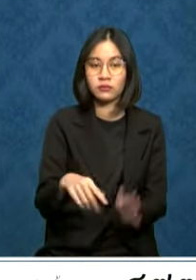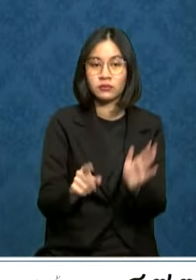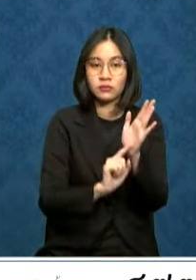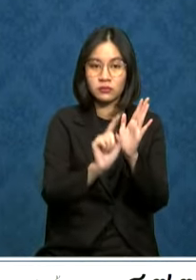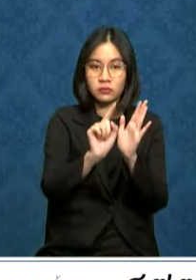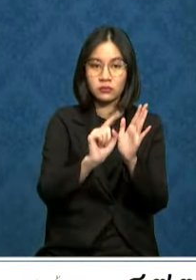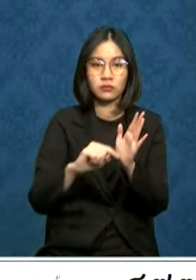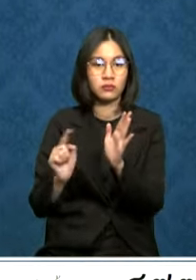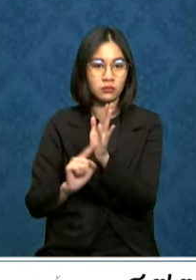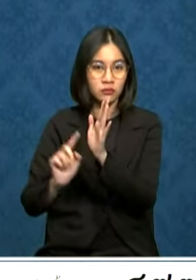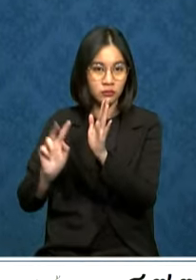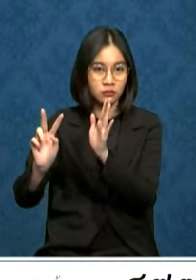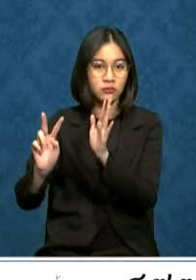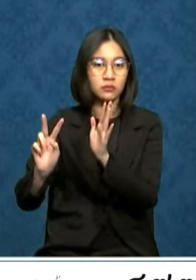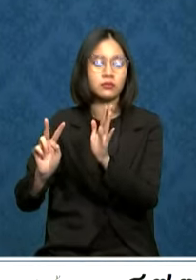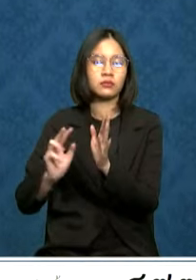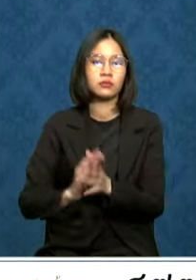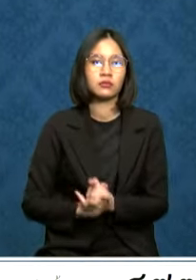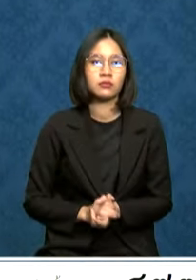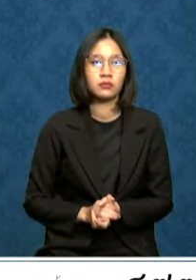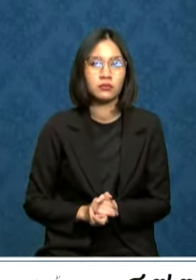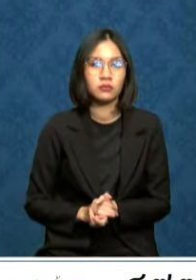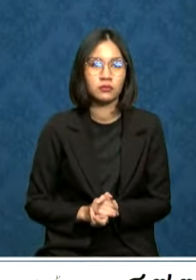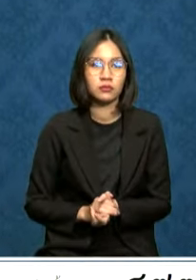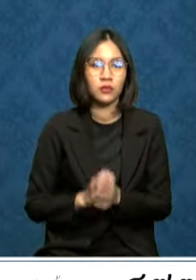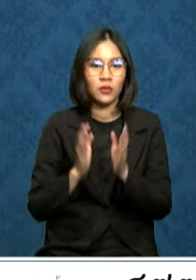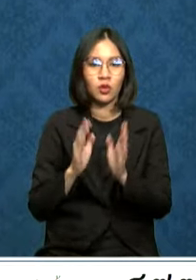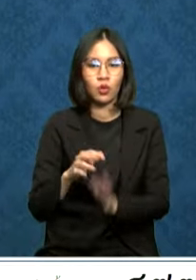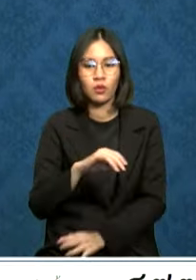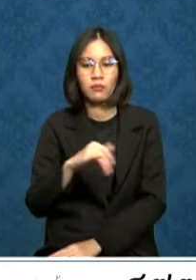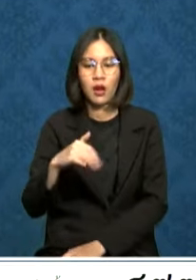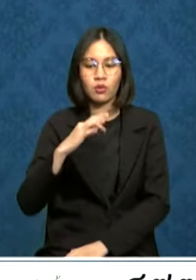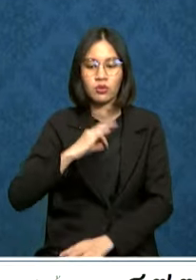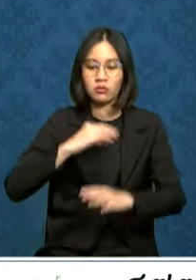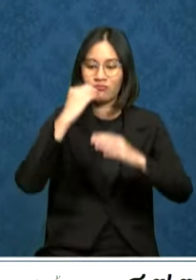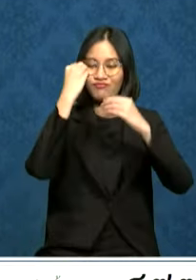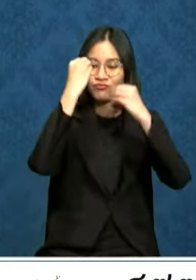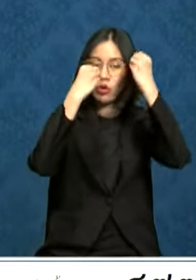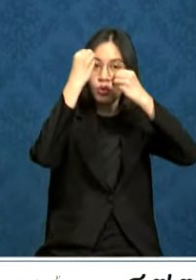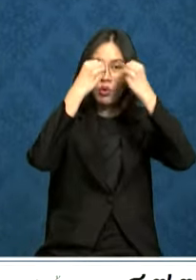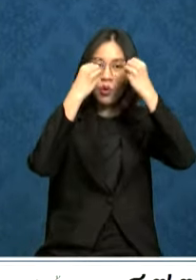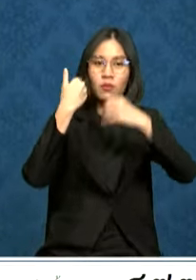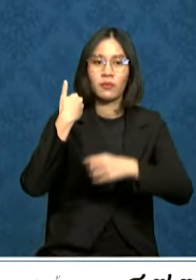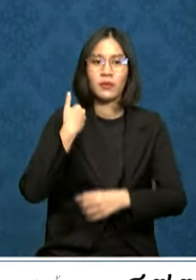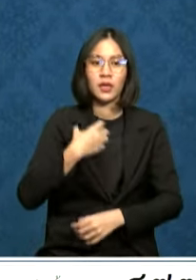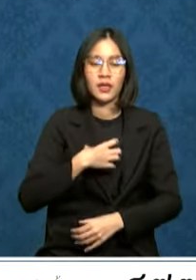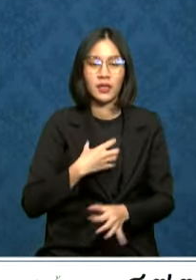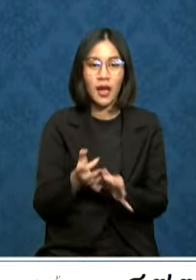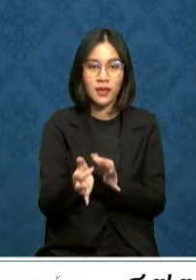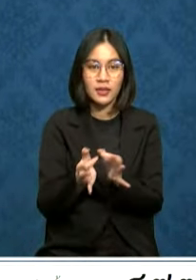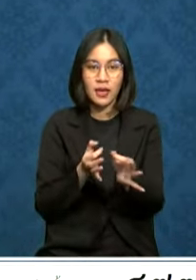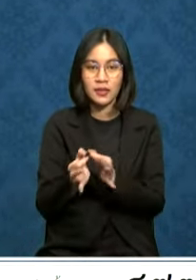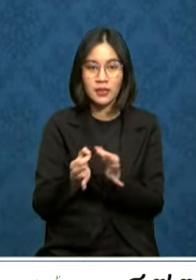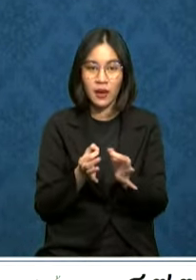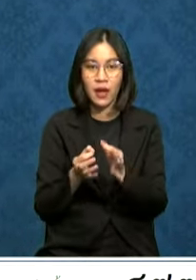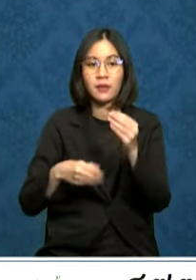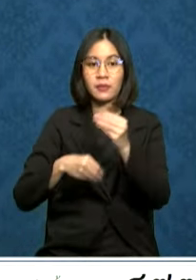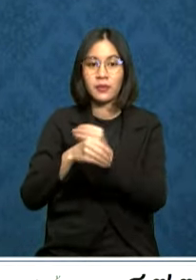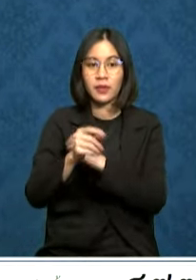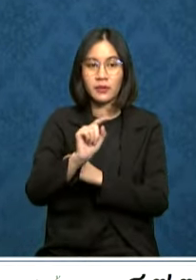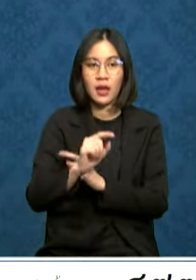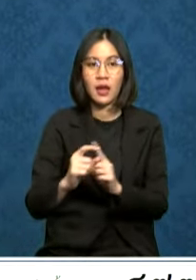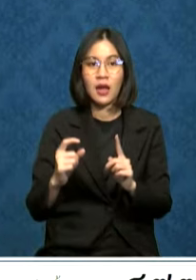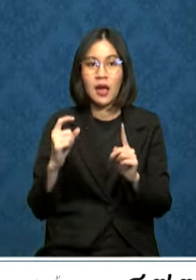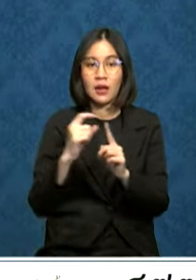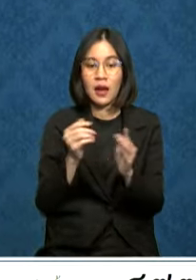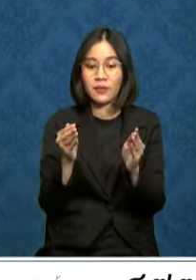ชั้น หล ท่านก็จะง่งก็อยากจะอธิบายให้เพิมเติมว่า ไ